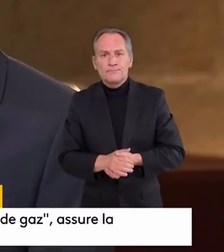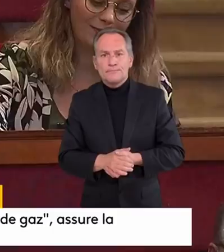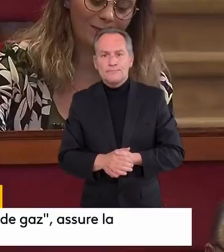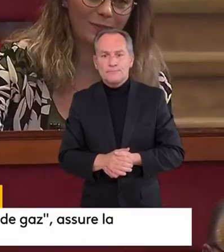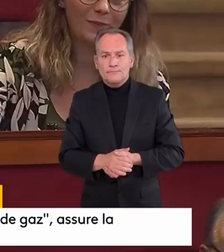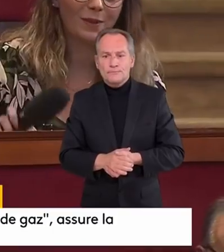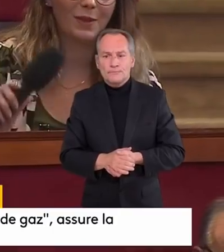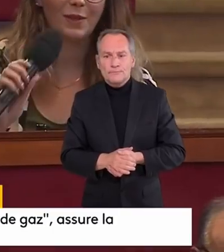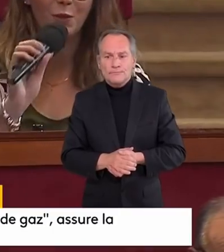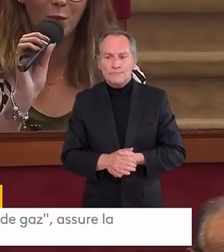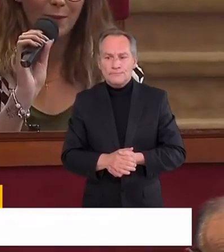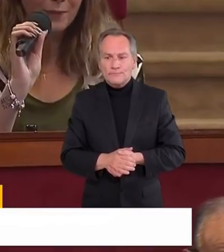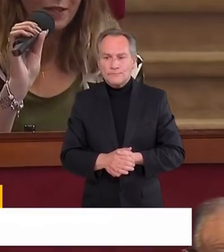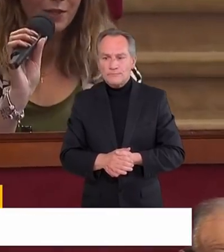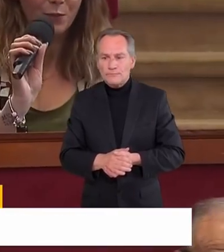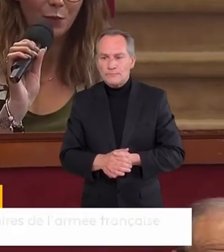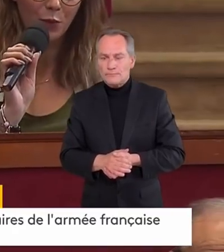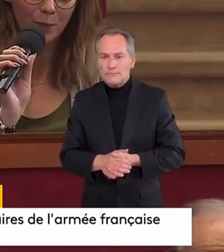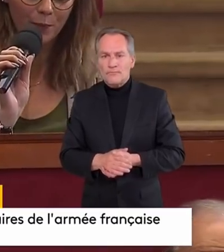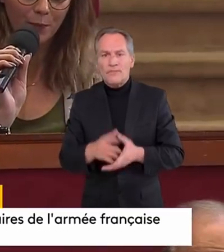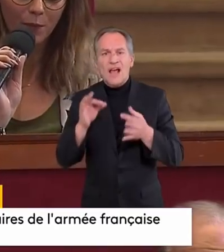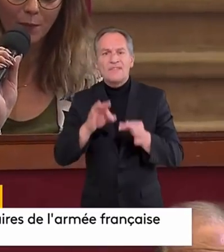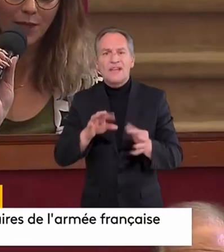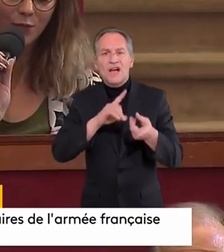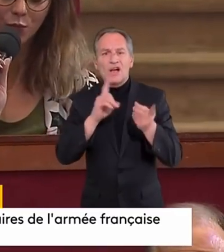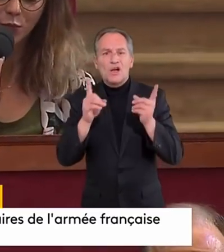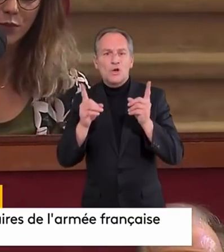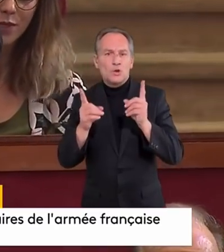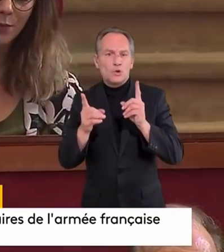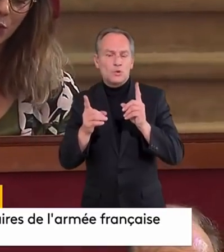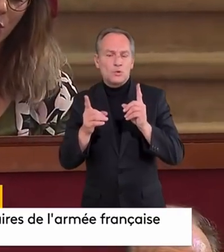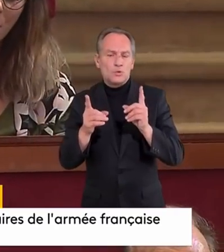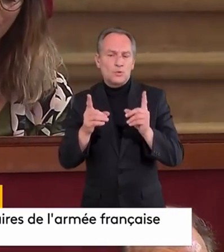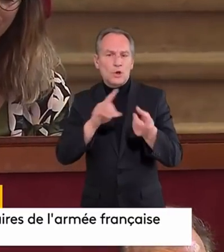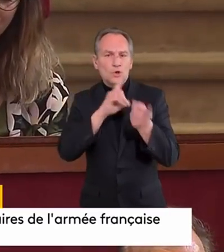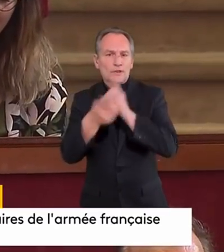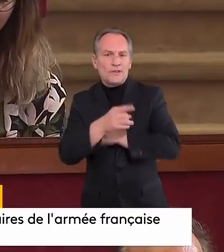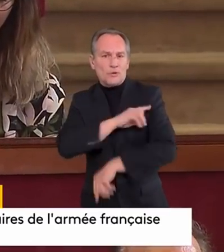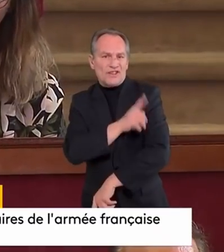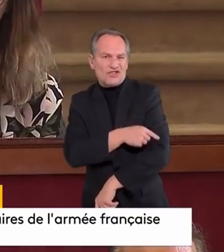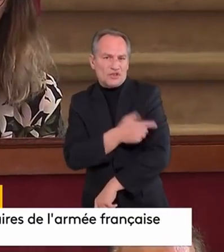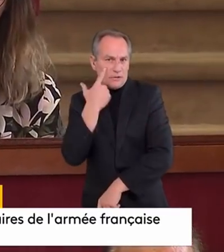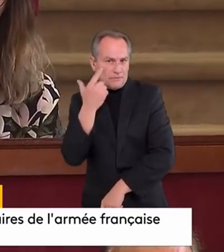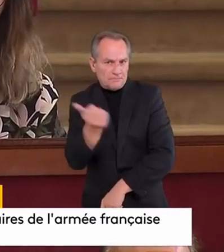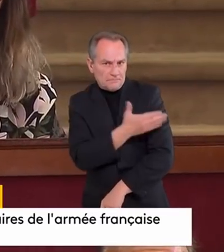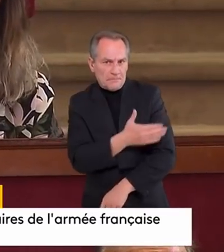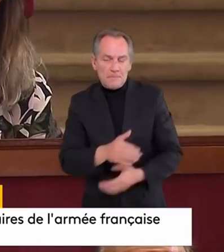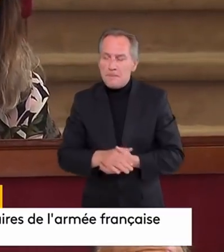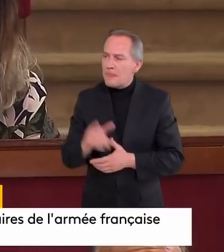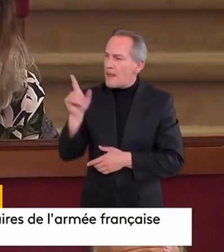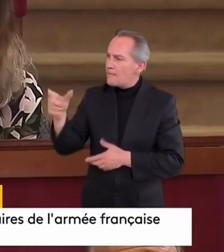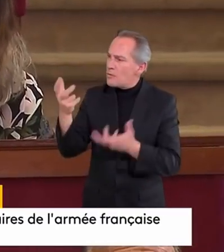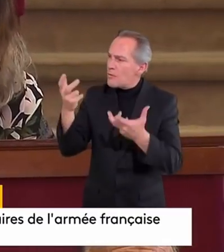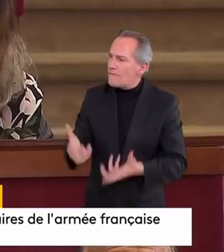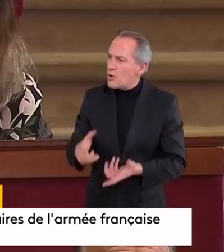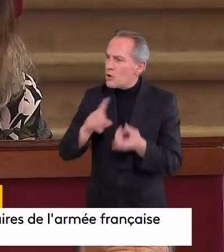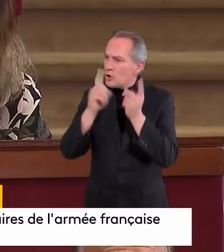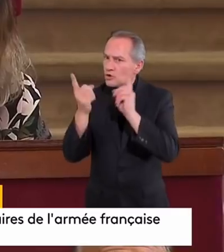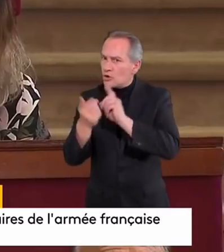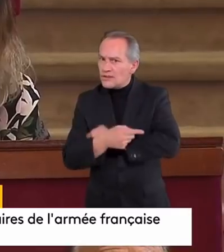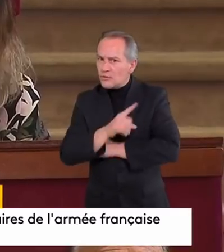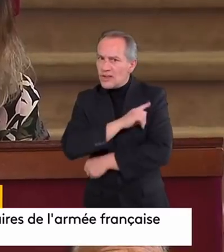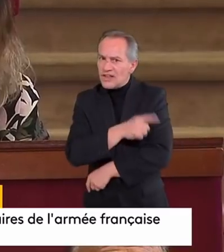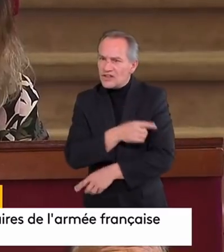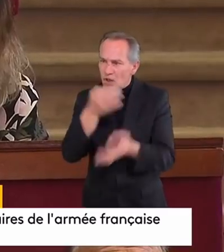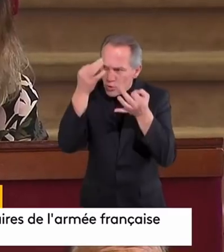avait une autre question à vous poser. Oui, pour ma question toute simple, comment envisagez-vous d'engager une transition juste dans